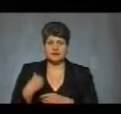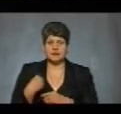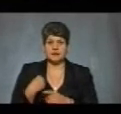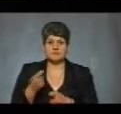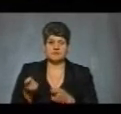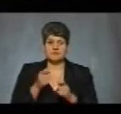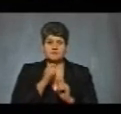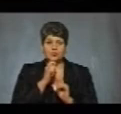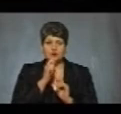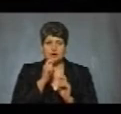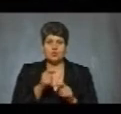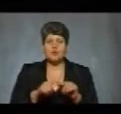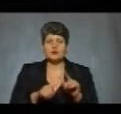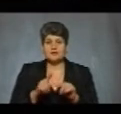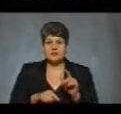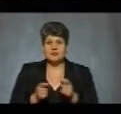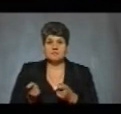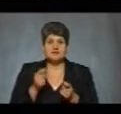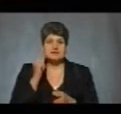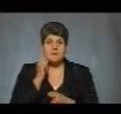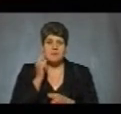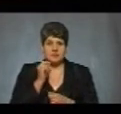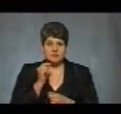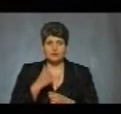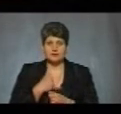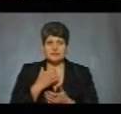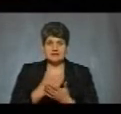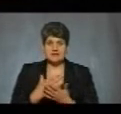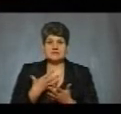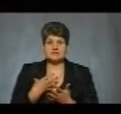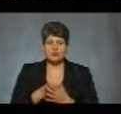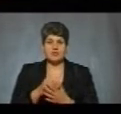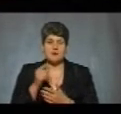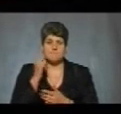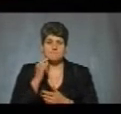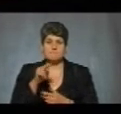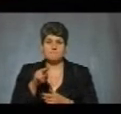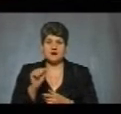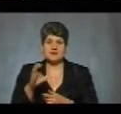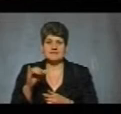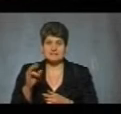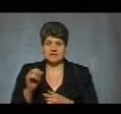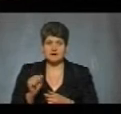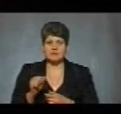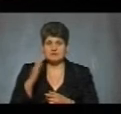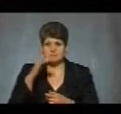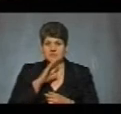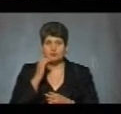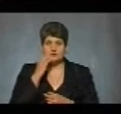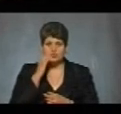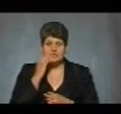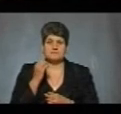подарунок родині, який я буду, я привіз мед. У нас є власна пасіка, ми добуваємо мед з батьком, з